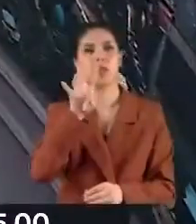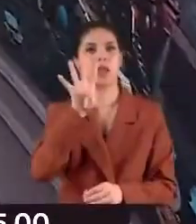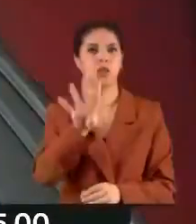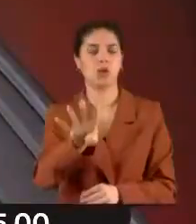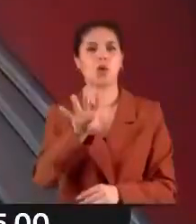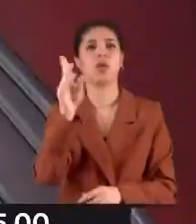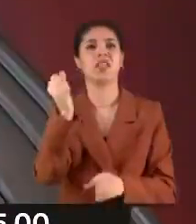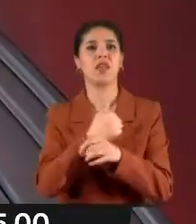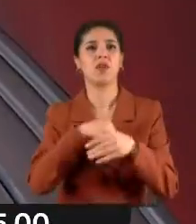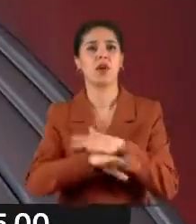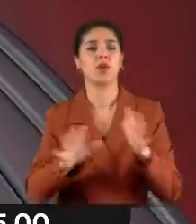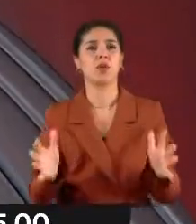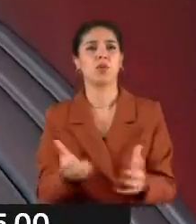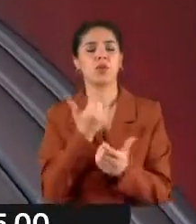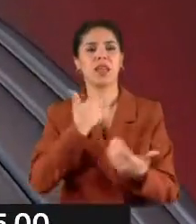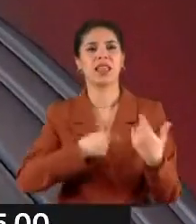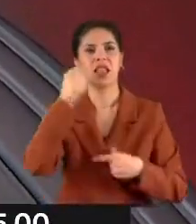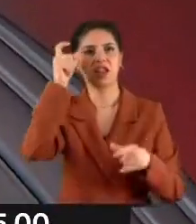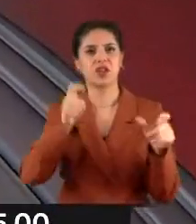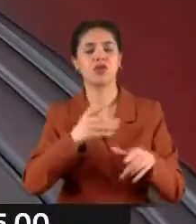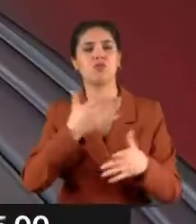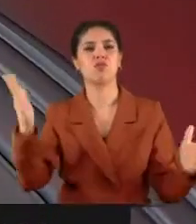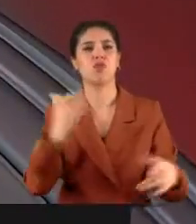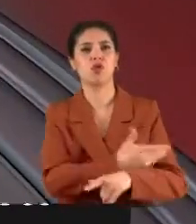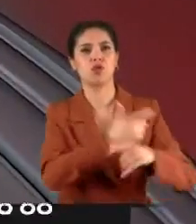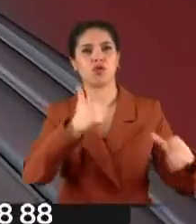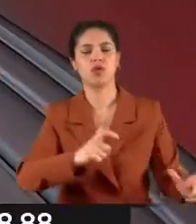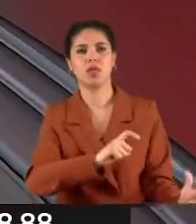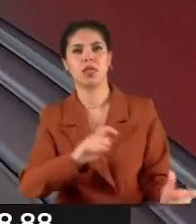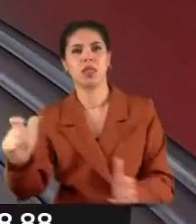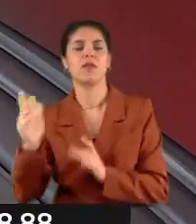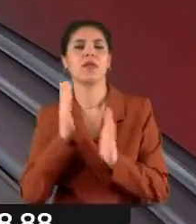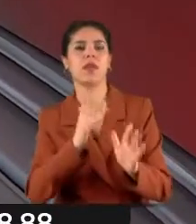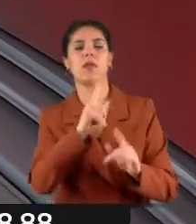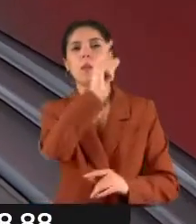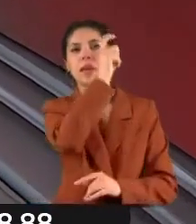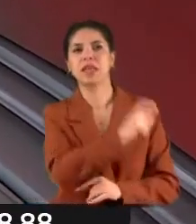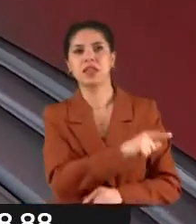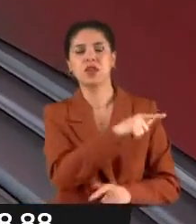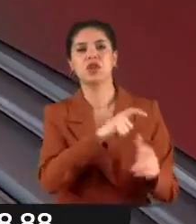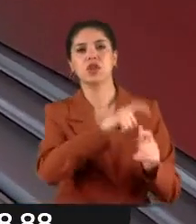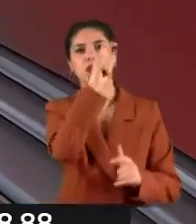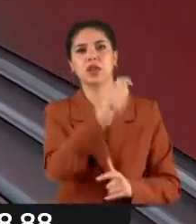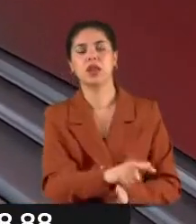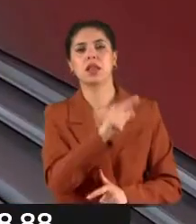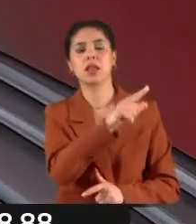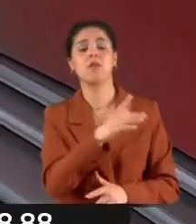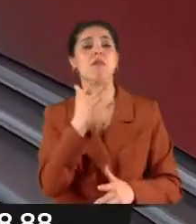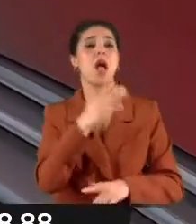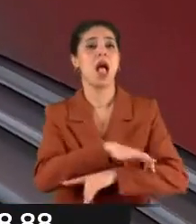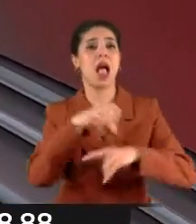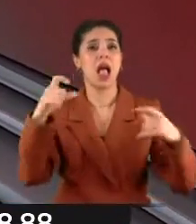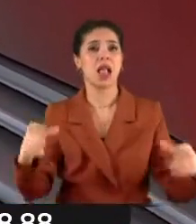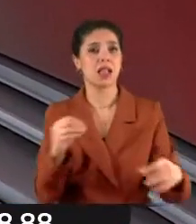Enkazdan çıkarılan yaralıların büyük şeylere sevki de devam ediyor. Işıl Açıkel ve Gökhan Fenadalı, Seyrantepe Hamidiye Etfal Hastanesi'nde bizi bekliyor. Yanında